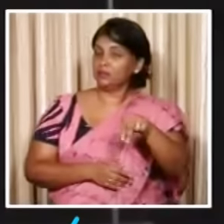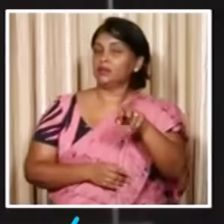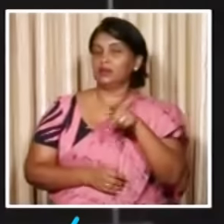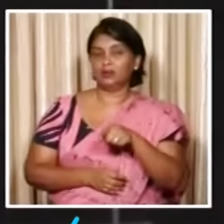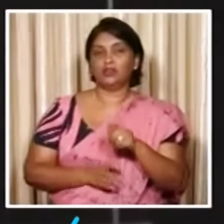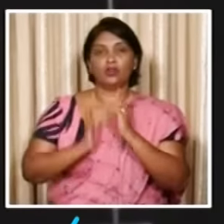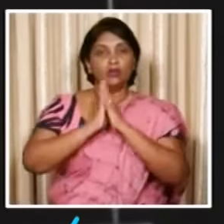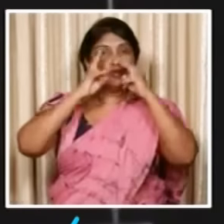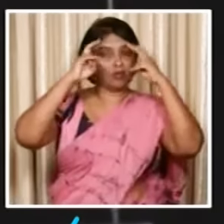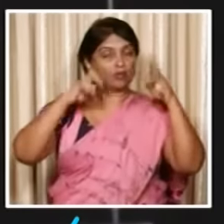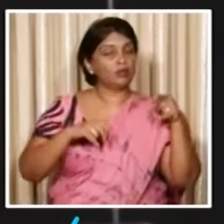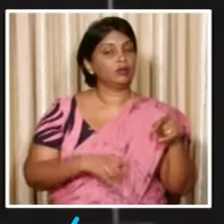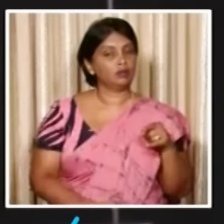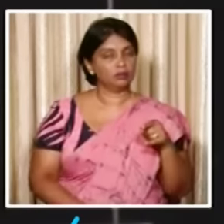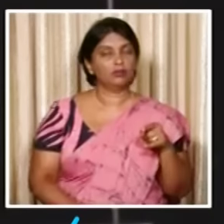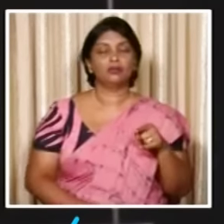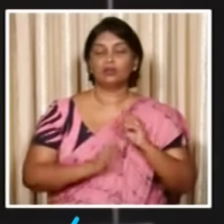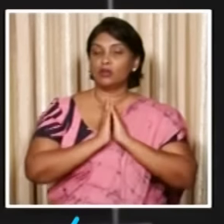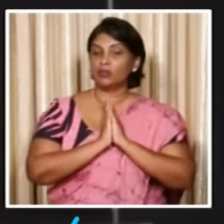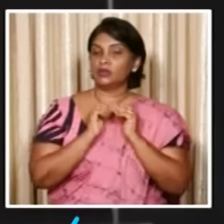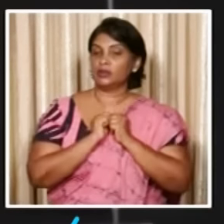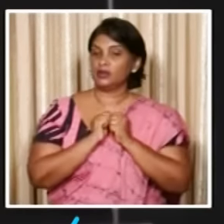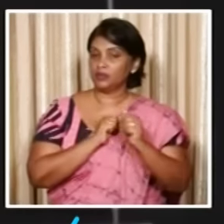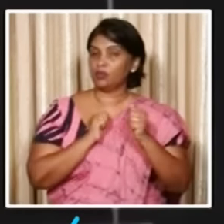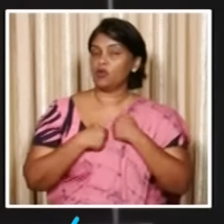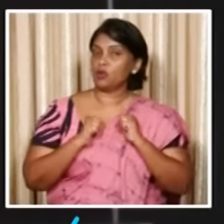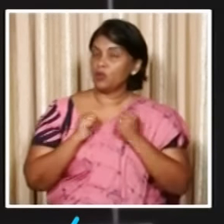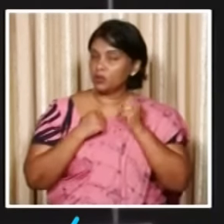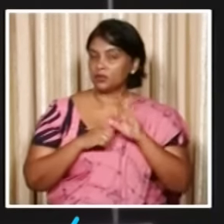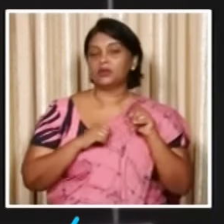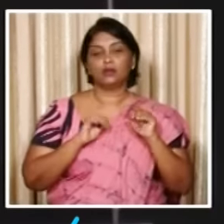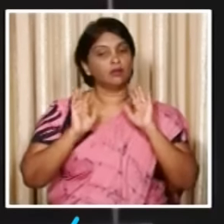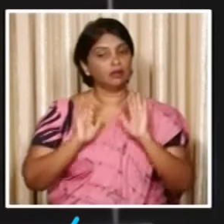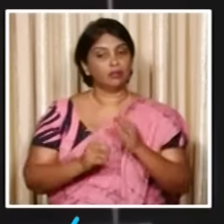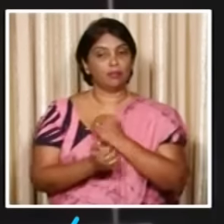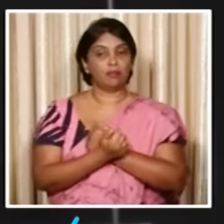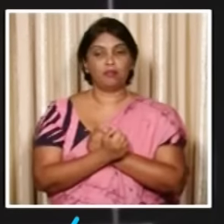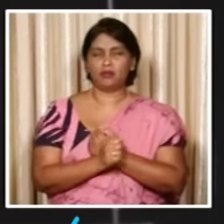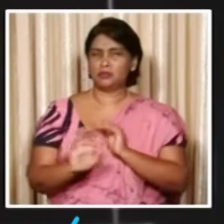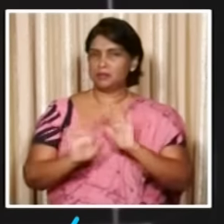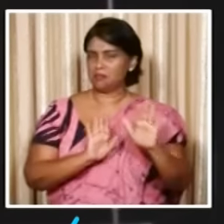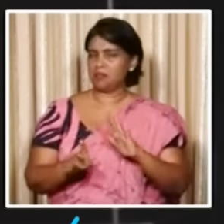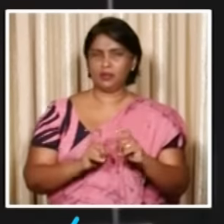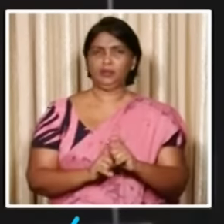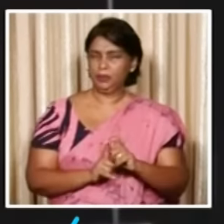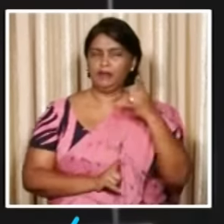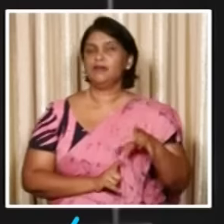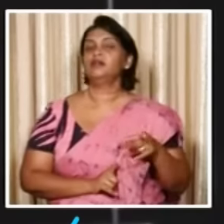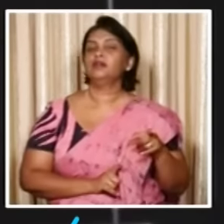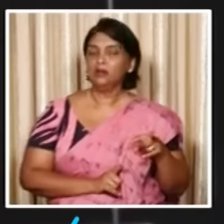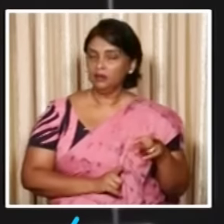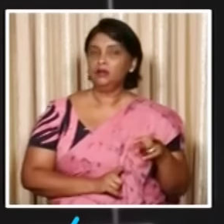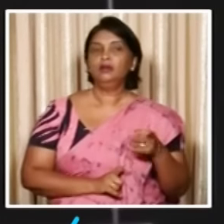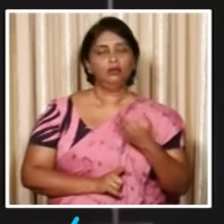தண்ணீர் தாங்கி போலீசாரால் தடுத்து நிறுத்தப்பட்டது. போலீசாரின் அடாவடிகளால் கட்டுப்பாட்டை இழந்த தண்ணீர் தாங்கி வாகனம் விபத்துக்குள்ளாகியதால்